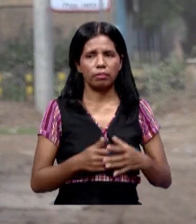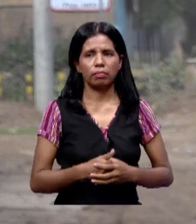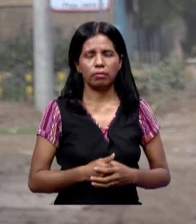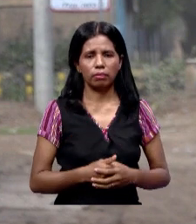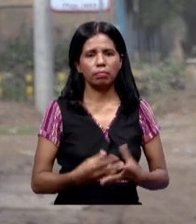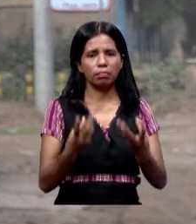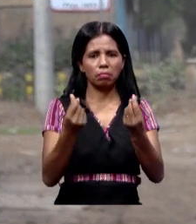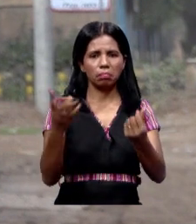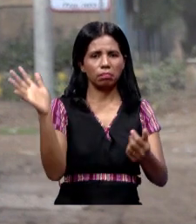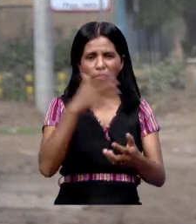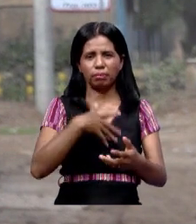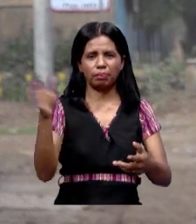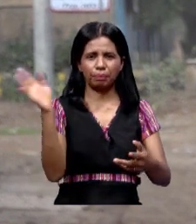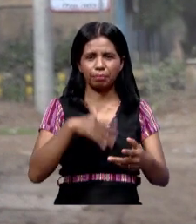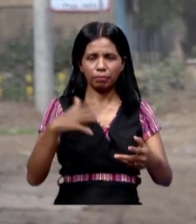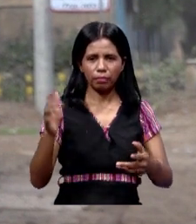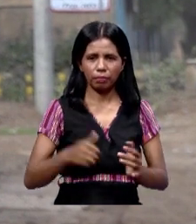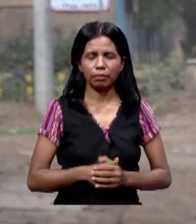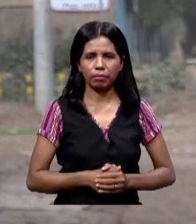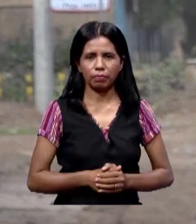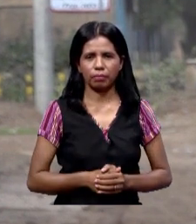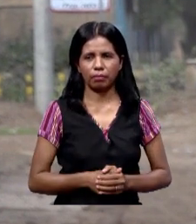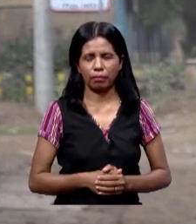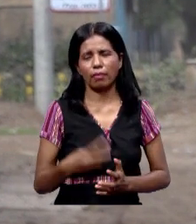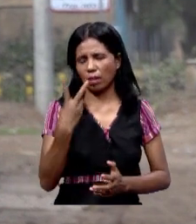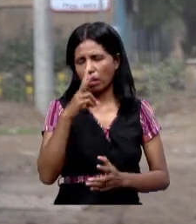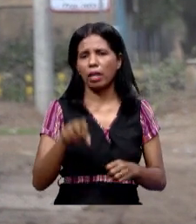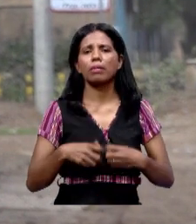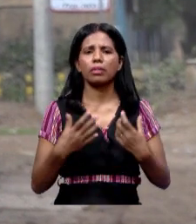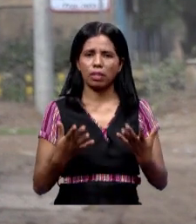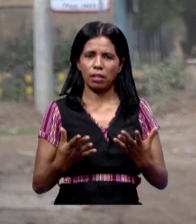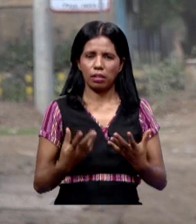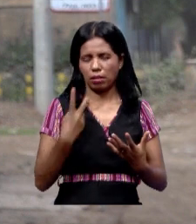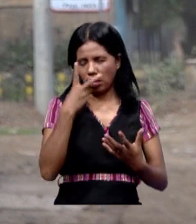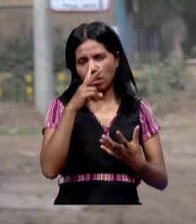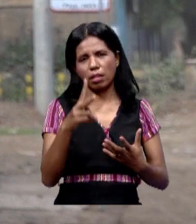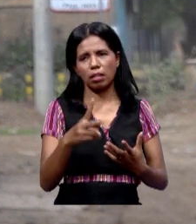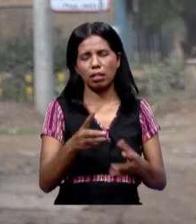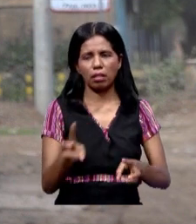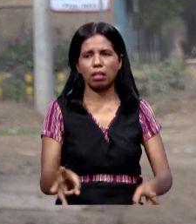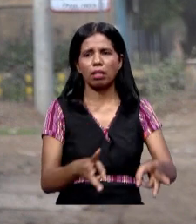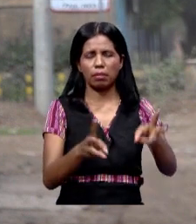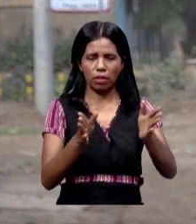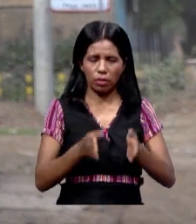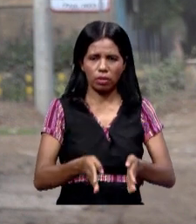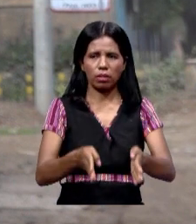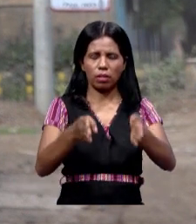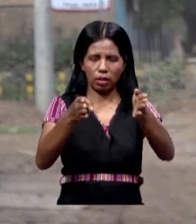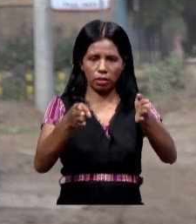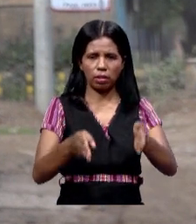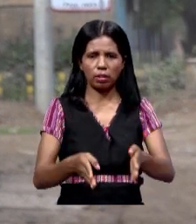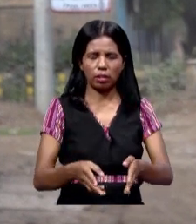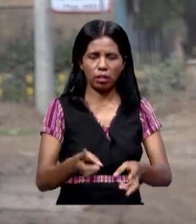kayu terbalik. Ini kita hari yang sah. Tambah dalam nemos jalur ini halai bay tenis presiden